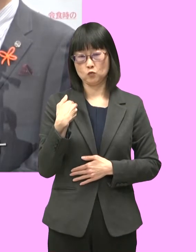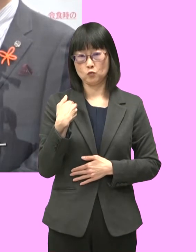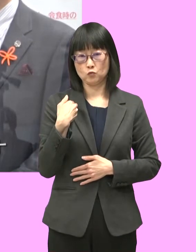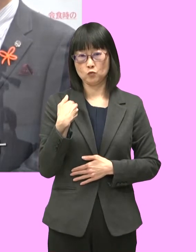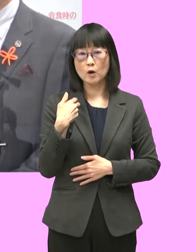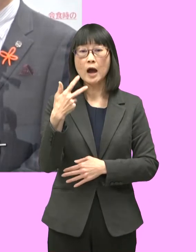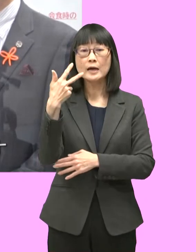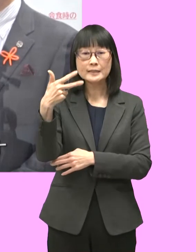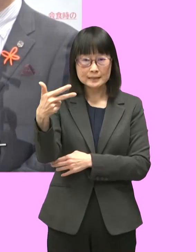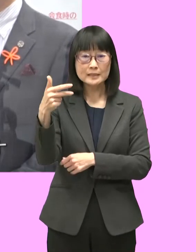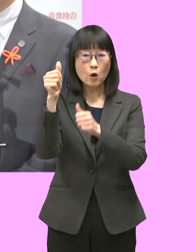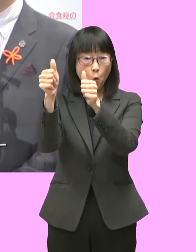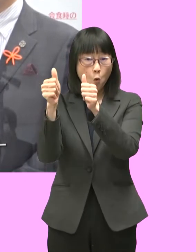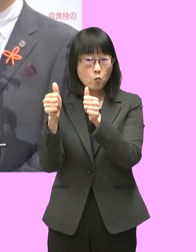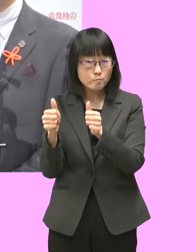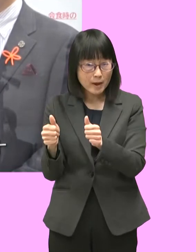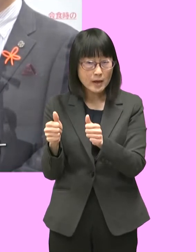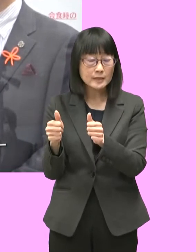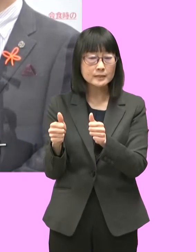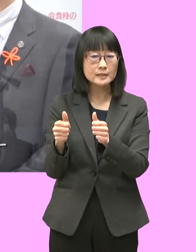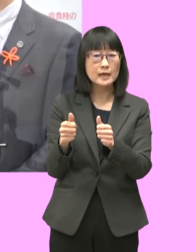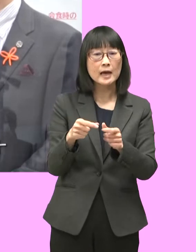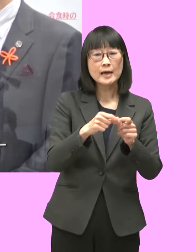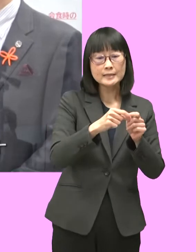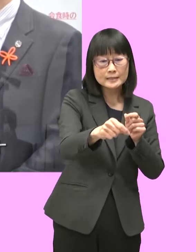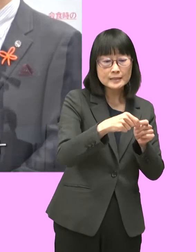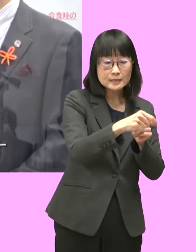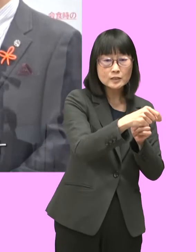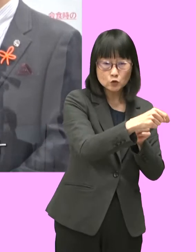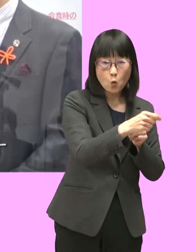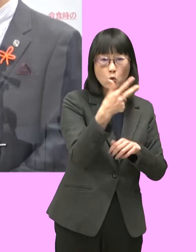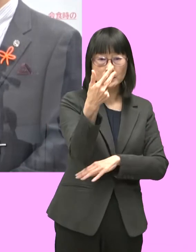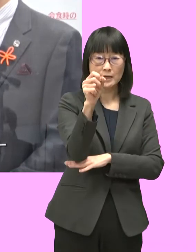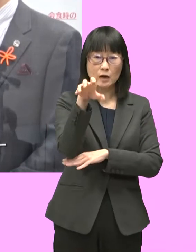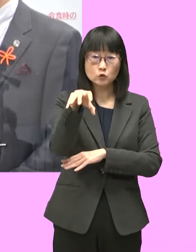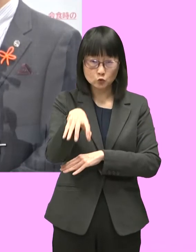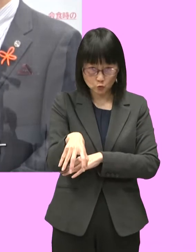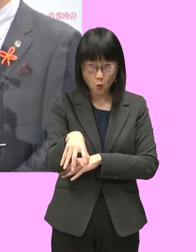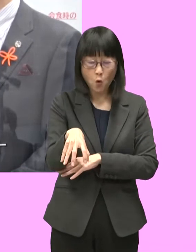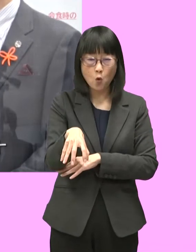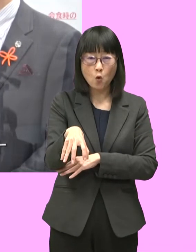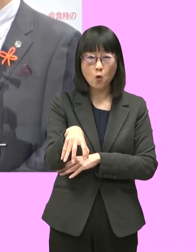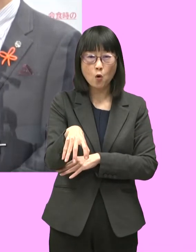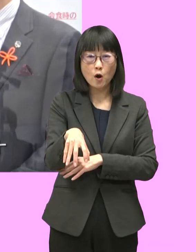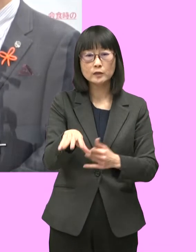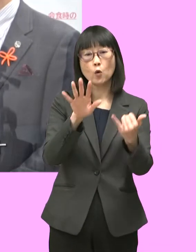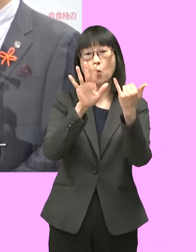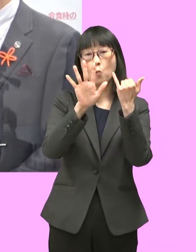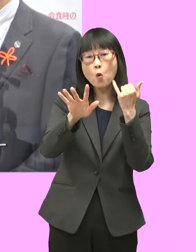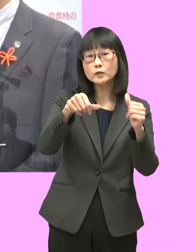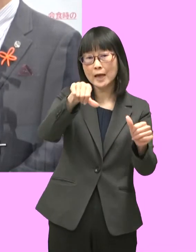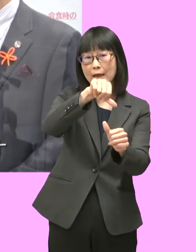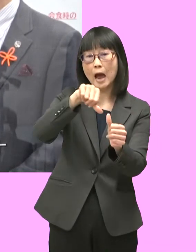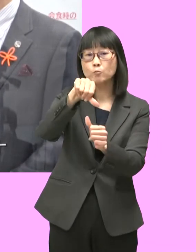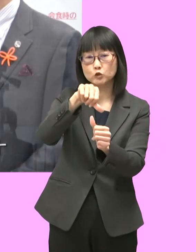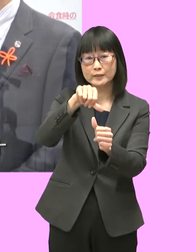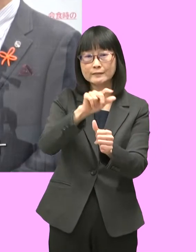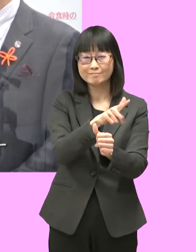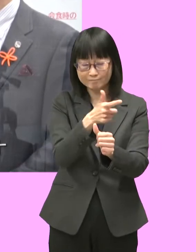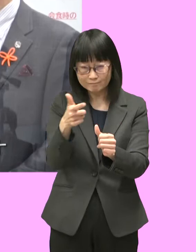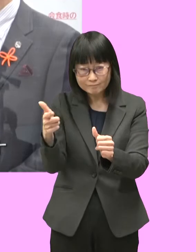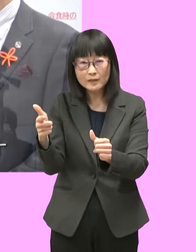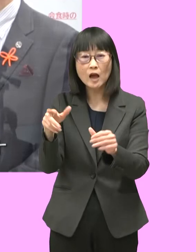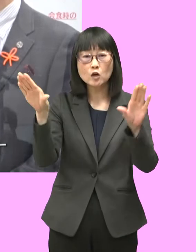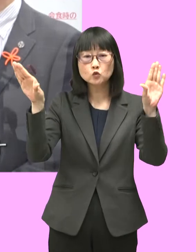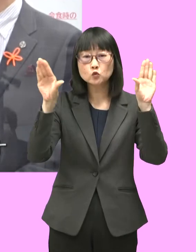近くの支所・市役所、福島市公式防災アプリなどで手に入れることができます。福